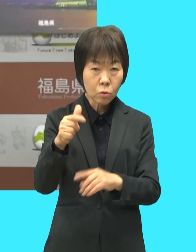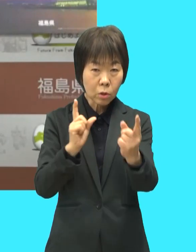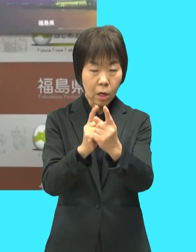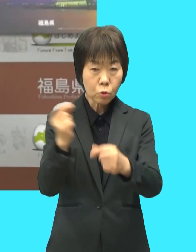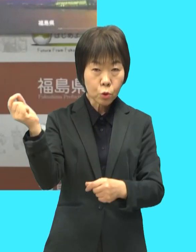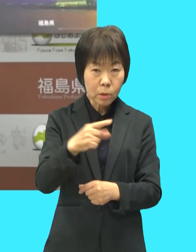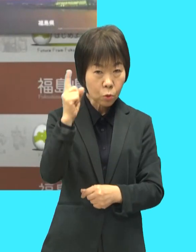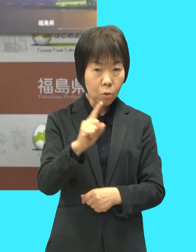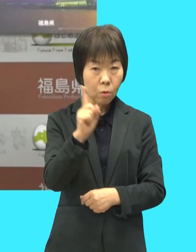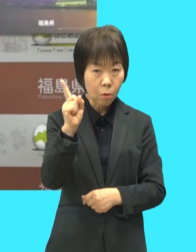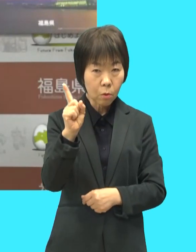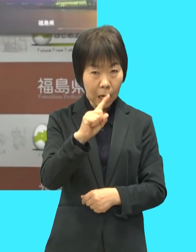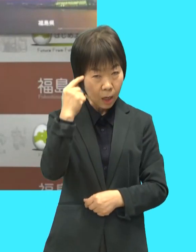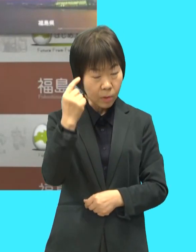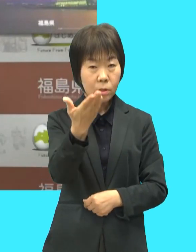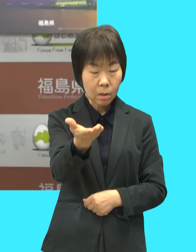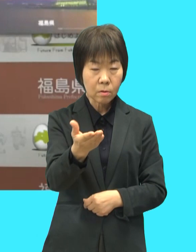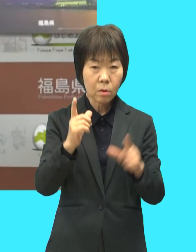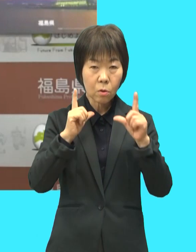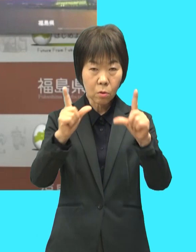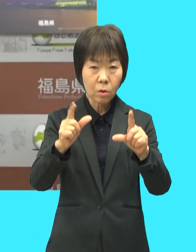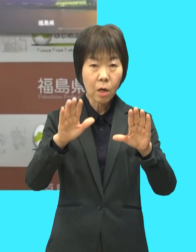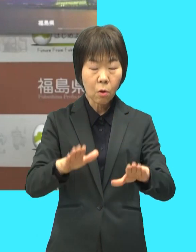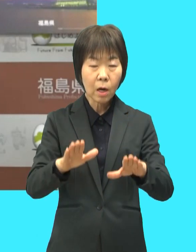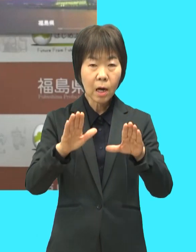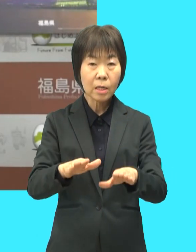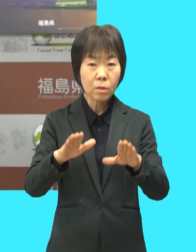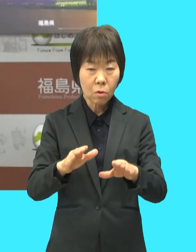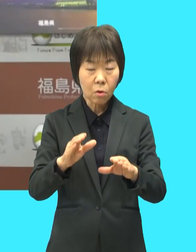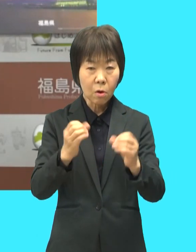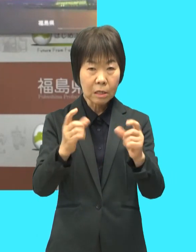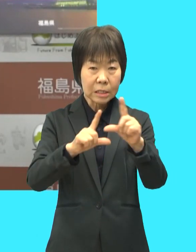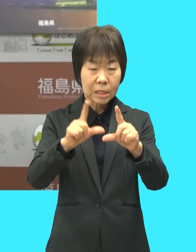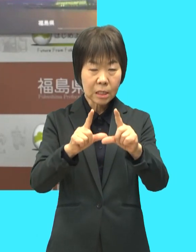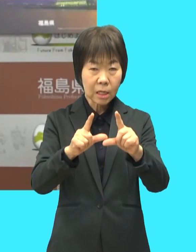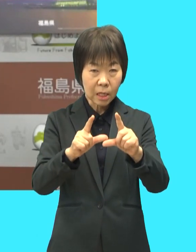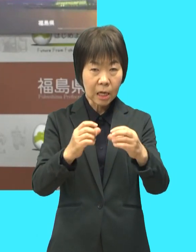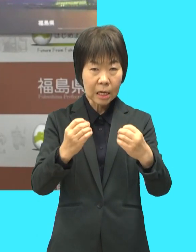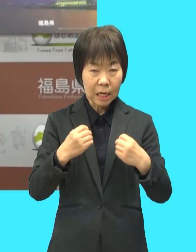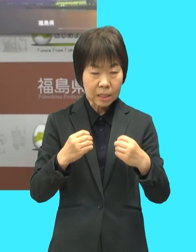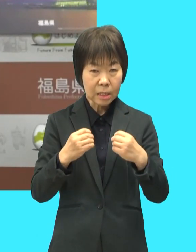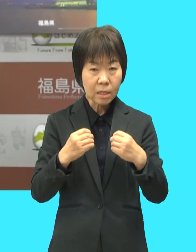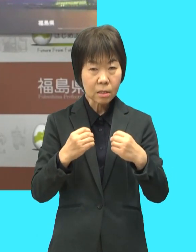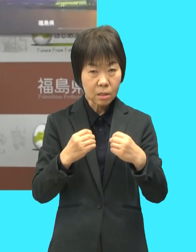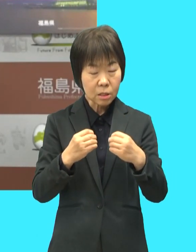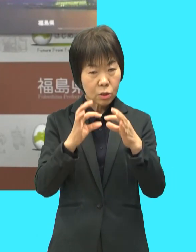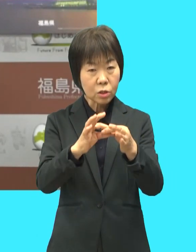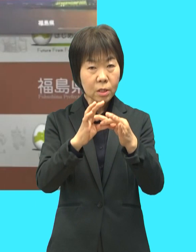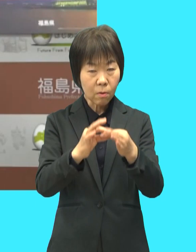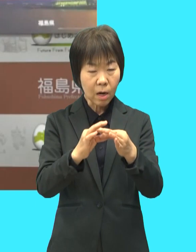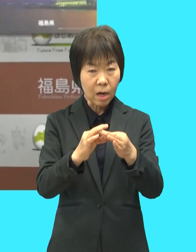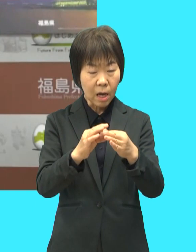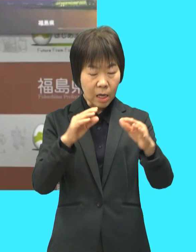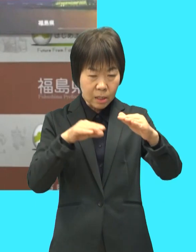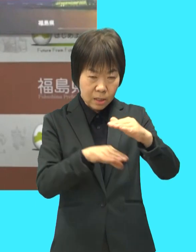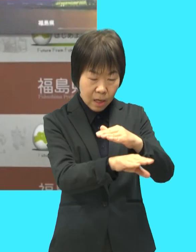考えですか。 やはり今回の新型感染症の状況というものが潜伏期間が比較的長いために、非